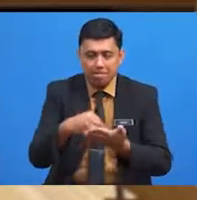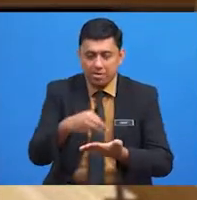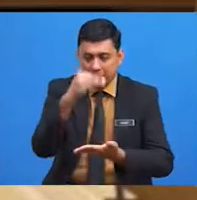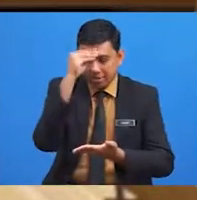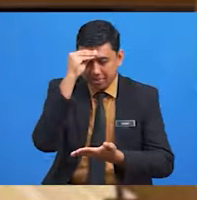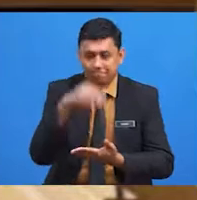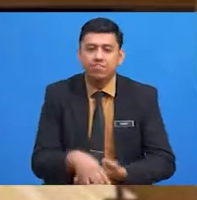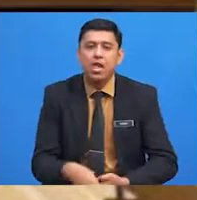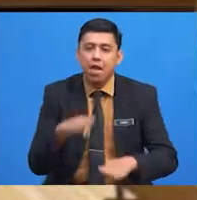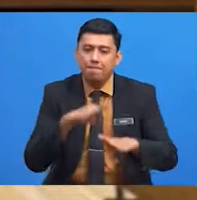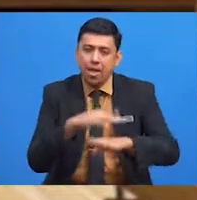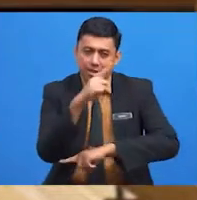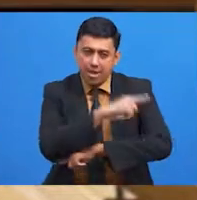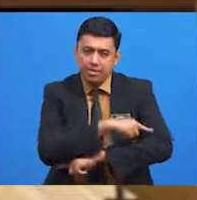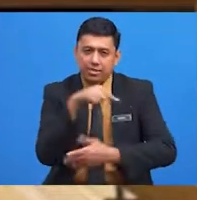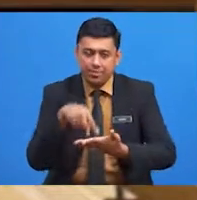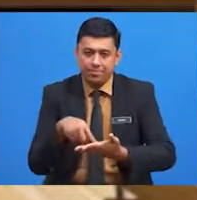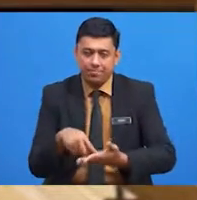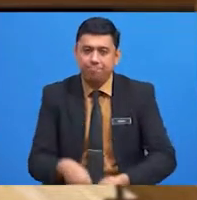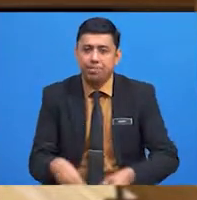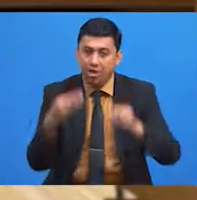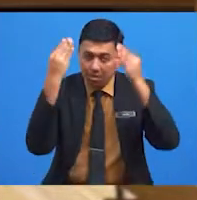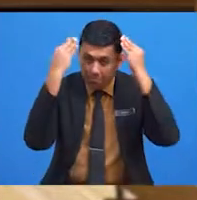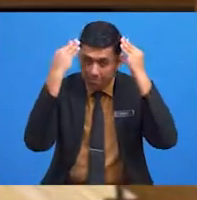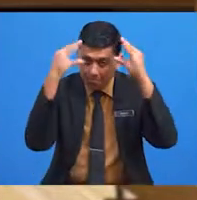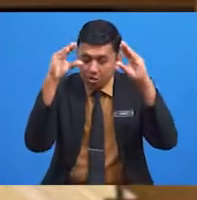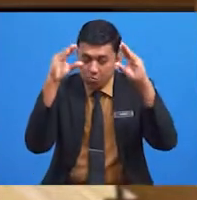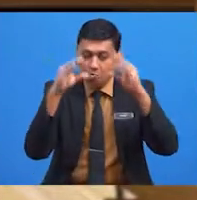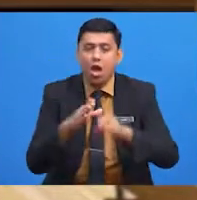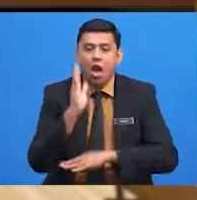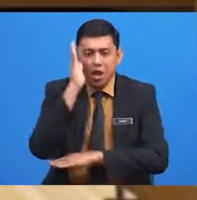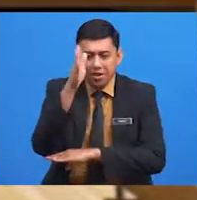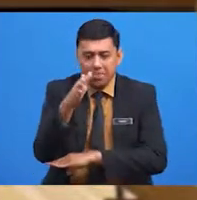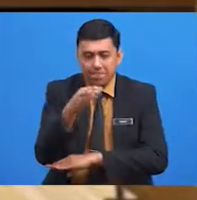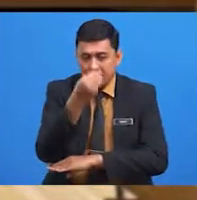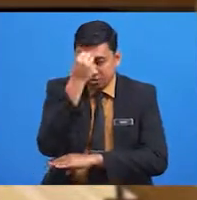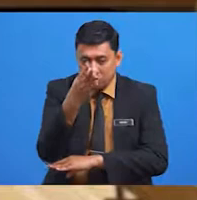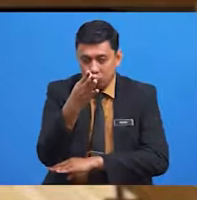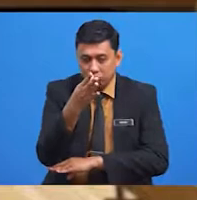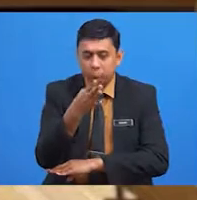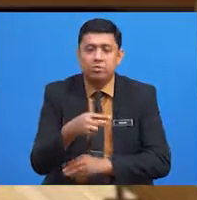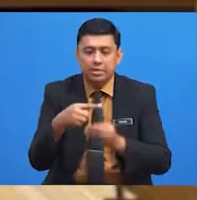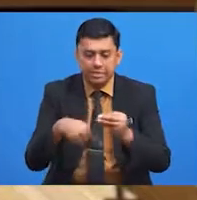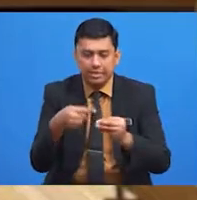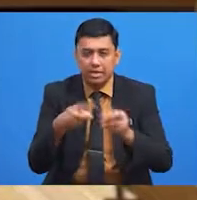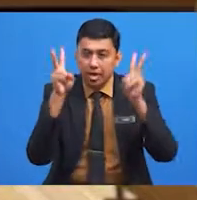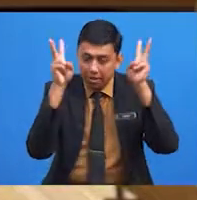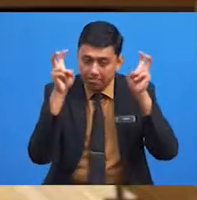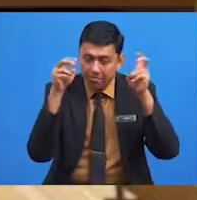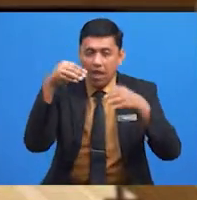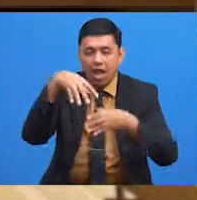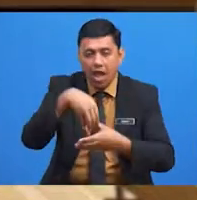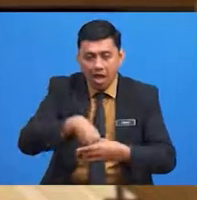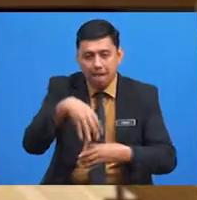pembelajaran pada hari ini. Cikgu akan menerangkan mengenai tajuk yang